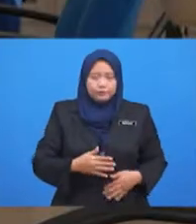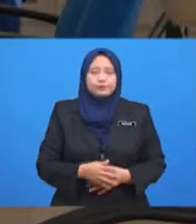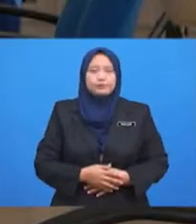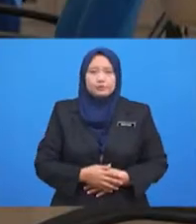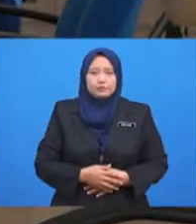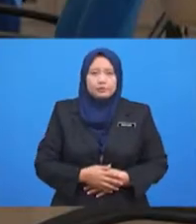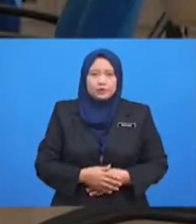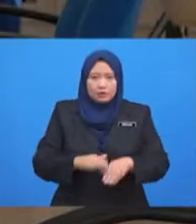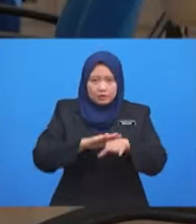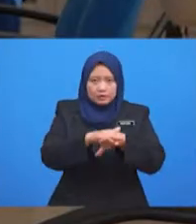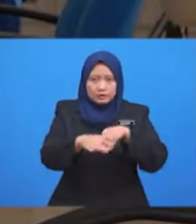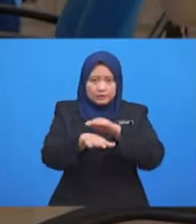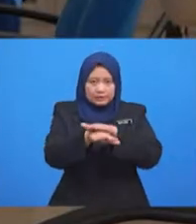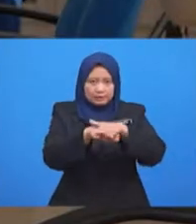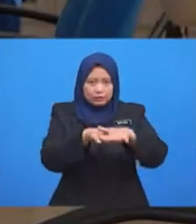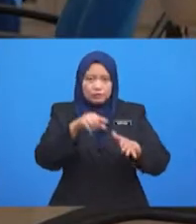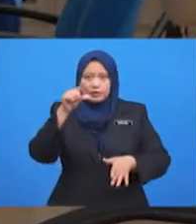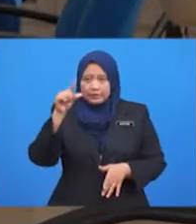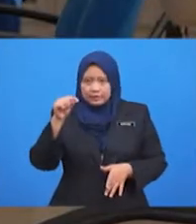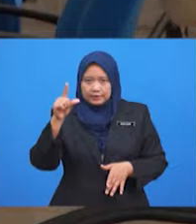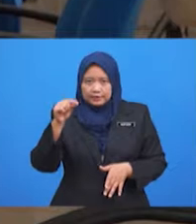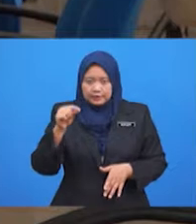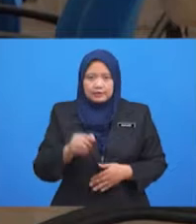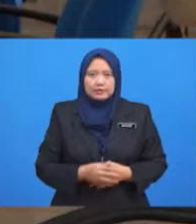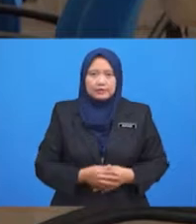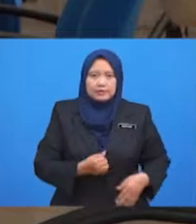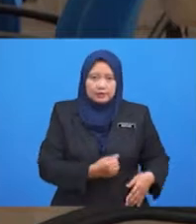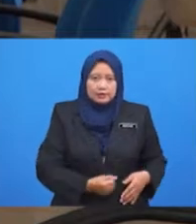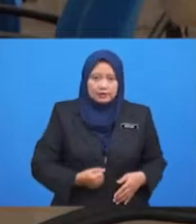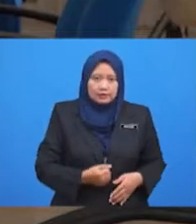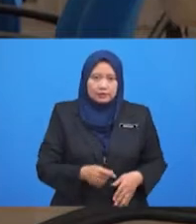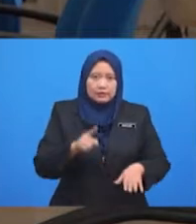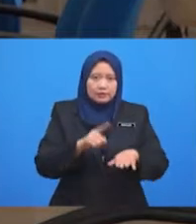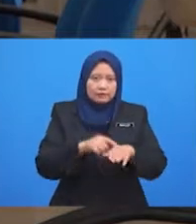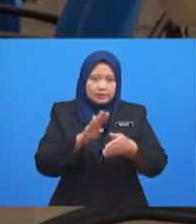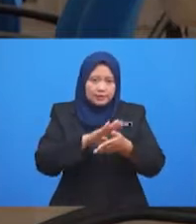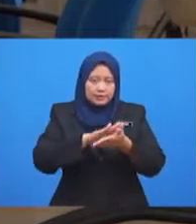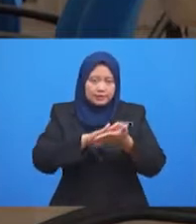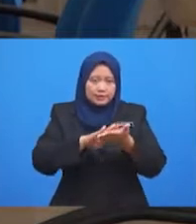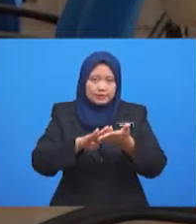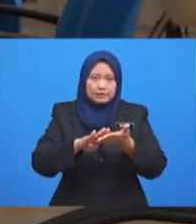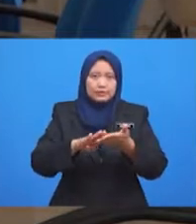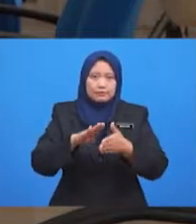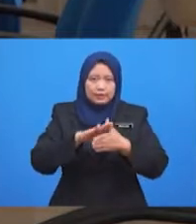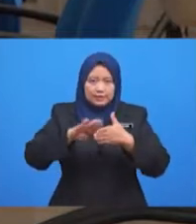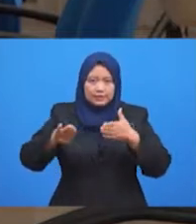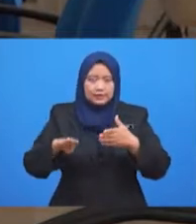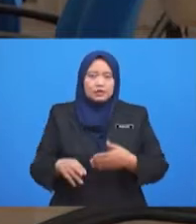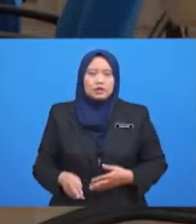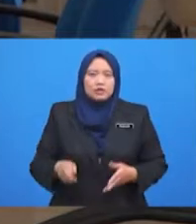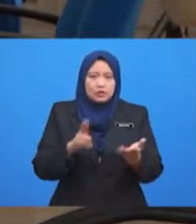Sapu gel ultrasound pada bahagian badan yang ingin dilakukan rawatan dan lakukan urutan ringan